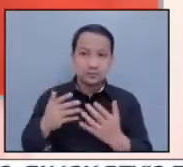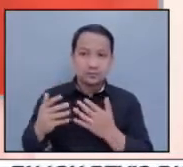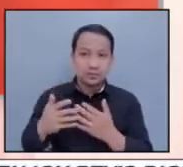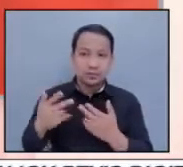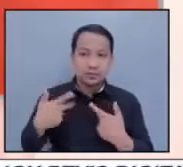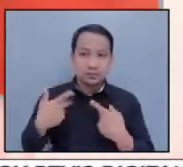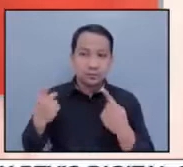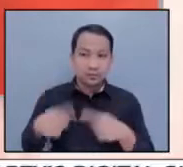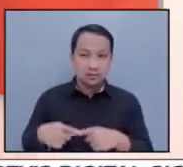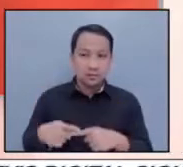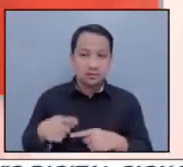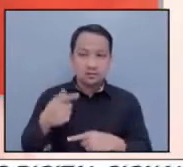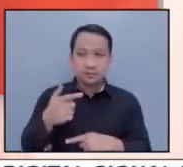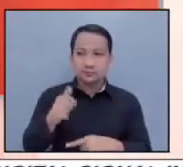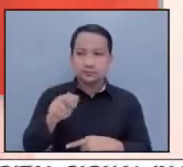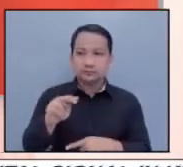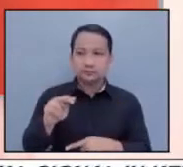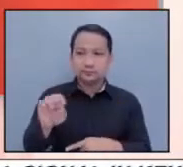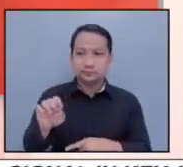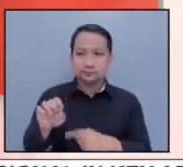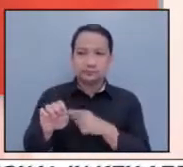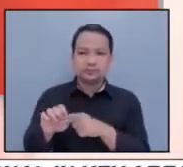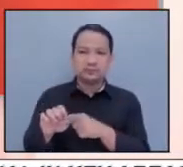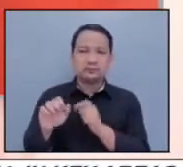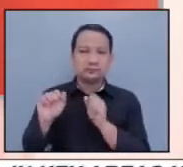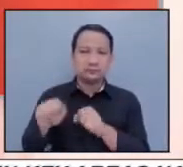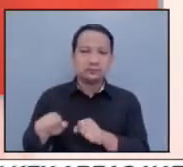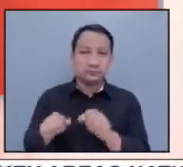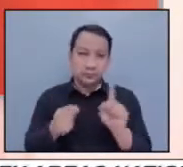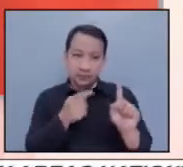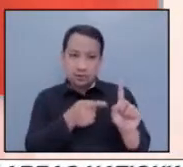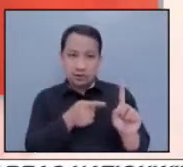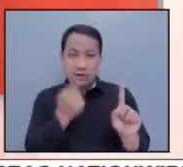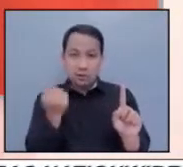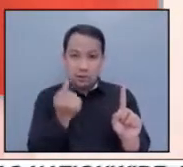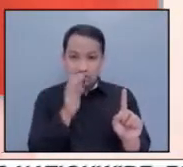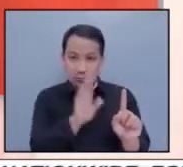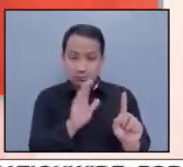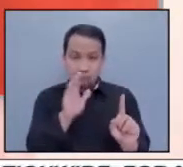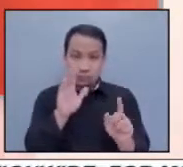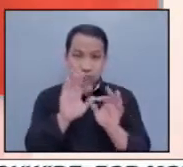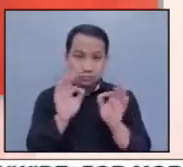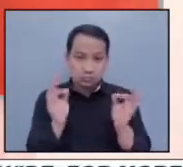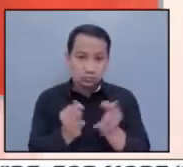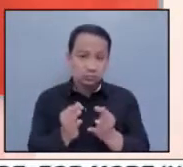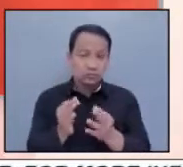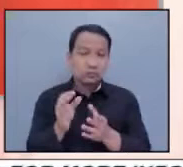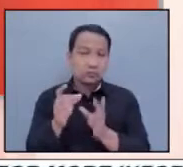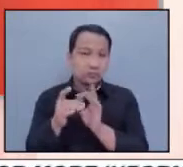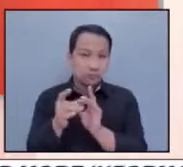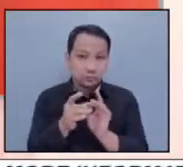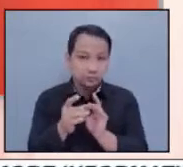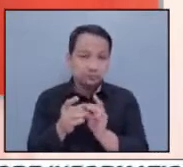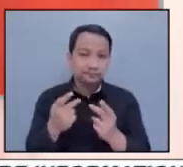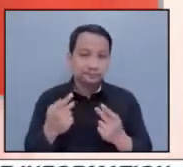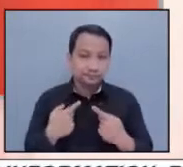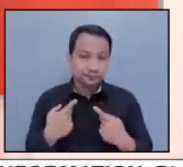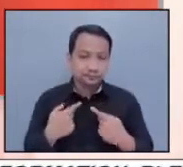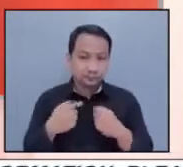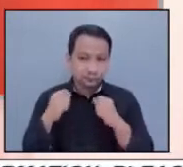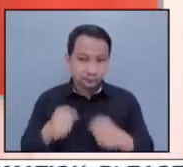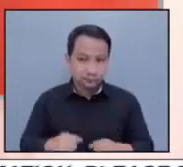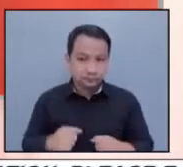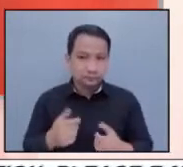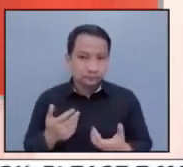yung genes. Sa inyong kaso, kayo lang po ba sa inyong family or relatives ang may ganito pong kakaibang kondisyon,